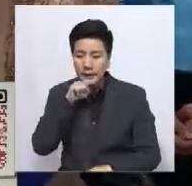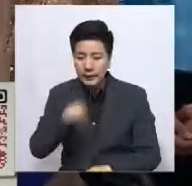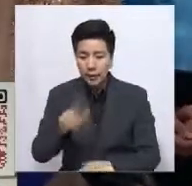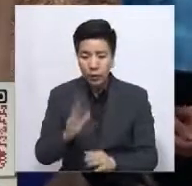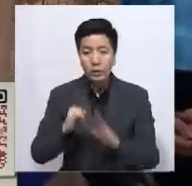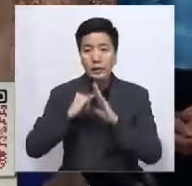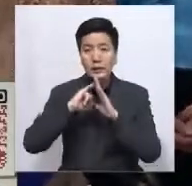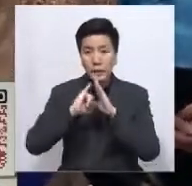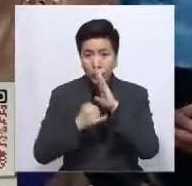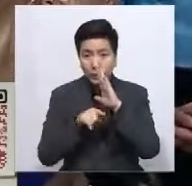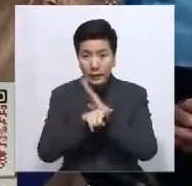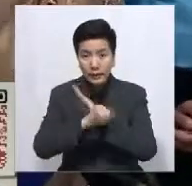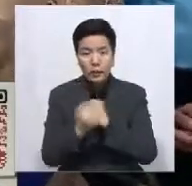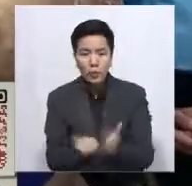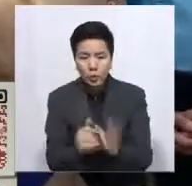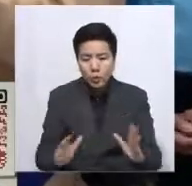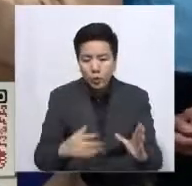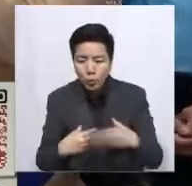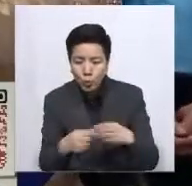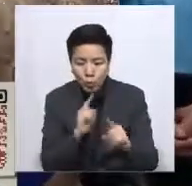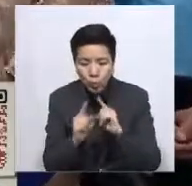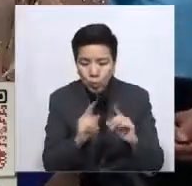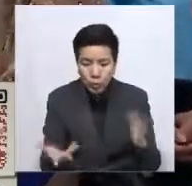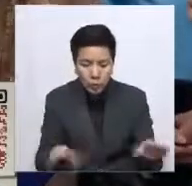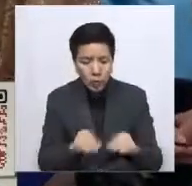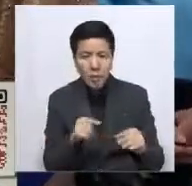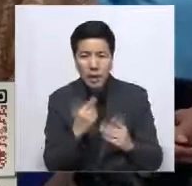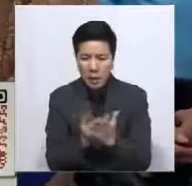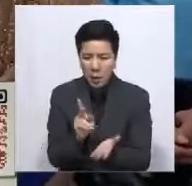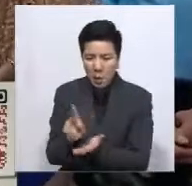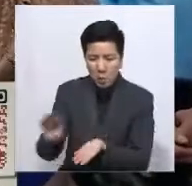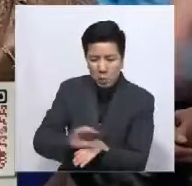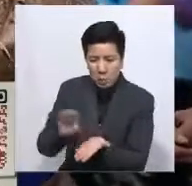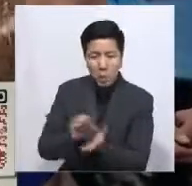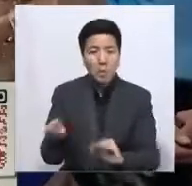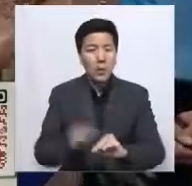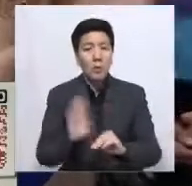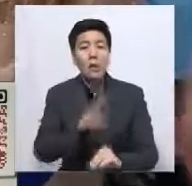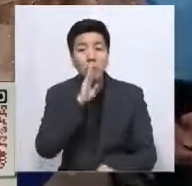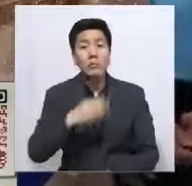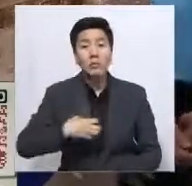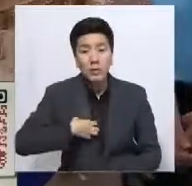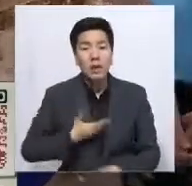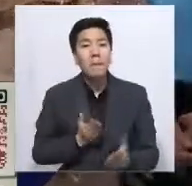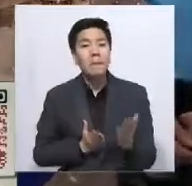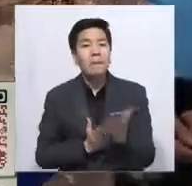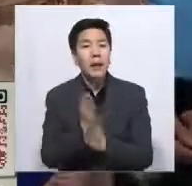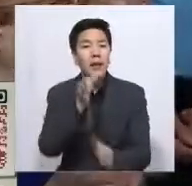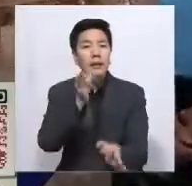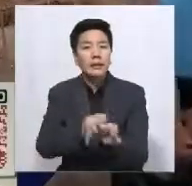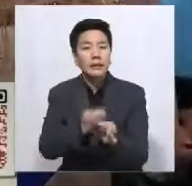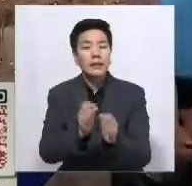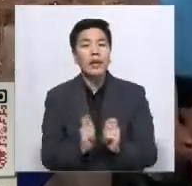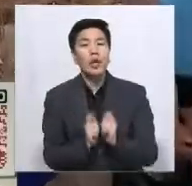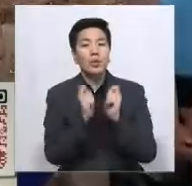ให้ทางจังหวัดเข้าไปช่วยไกล่เกลี่ยและขอร้องค่ะว่าอย่าไปกู้เพิ่มหากต้องการเงินขอให้กู้ผ่านสถาบันการเงินที่ได้รับ